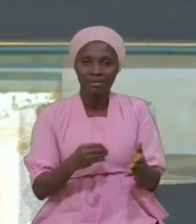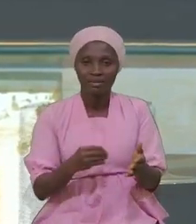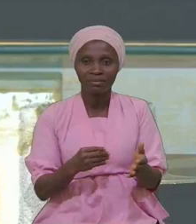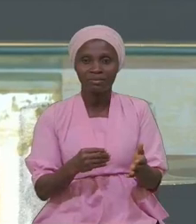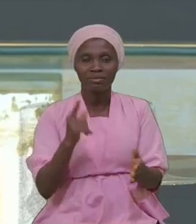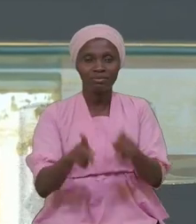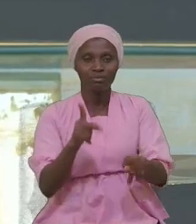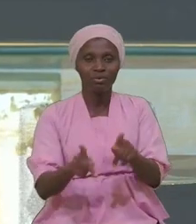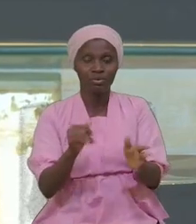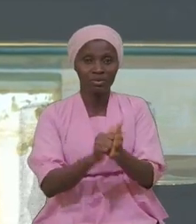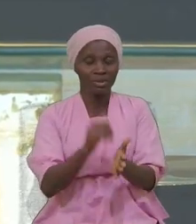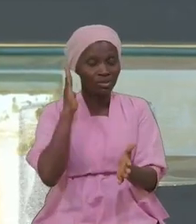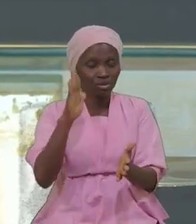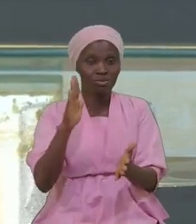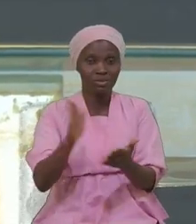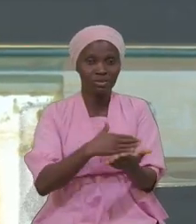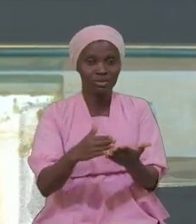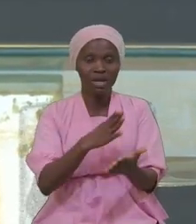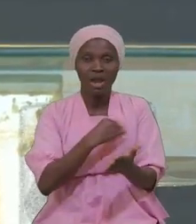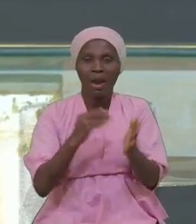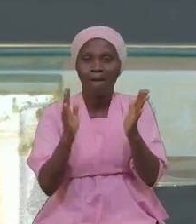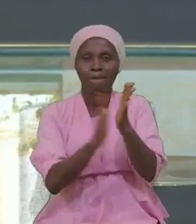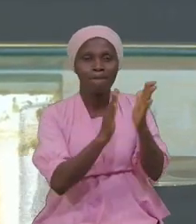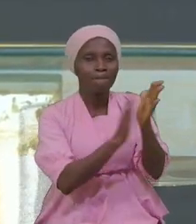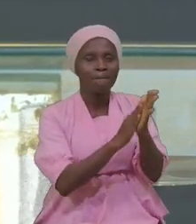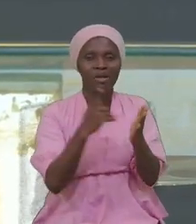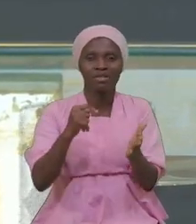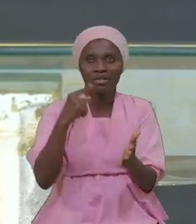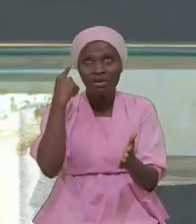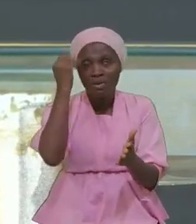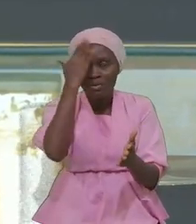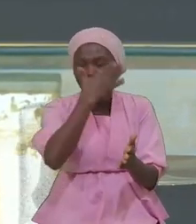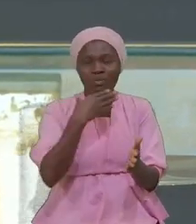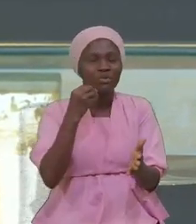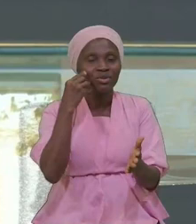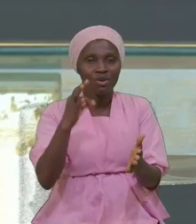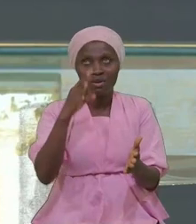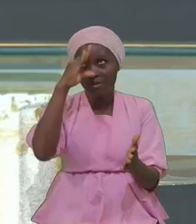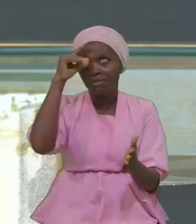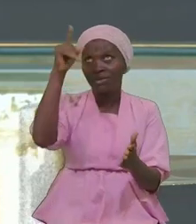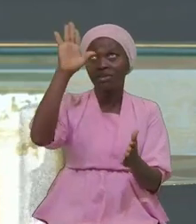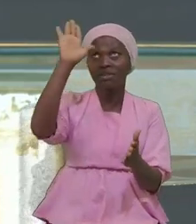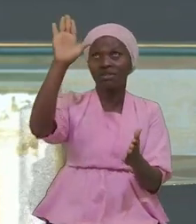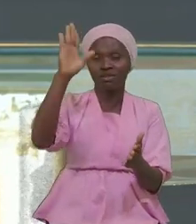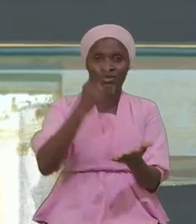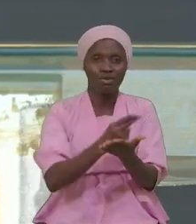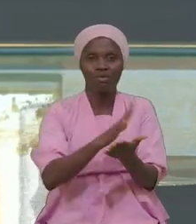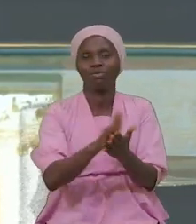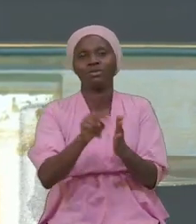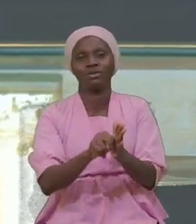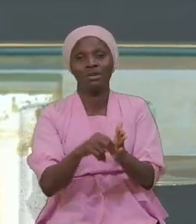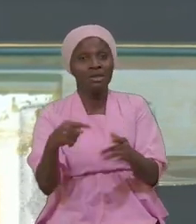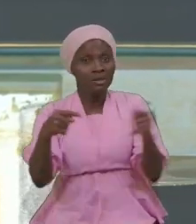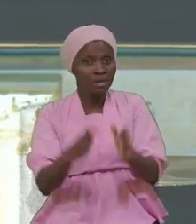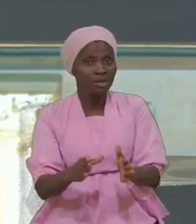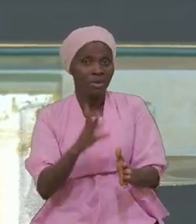là, qu'il devait célébrer l'Éternel. L'ennemi est encore là et les murailles sont encore là.